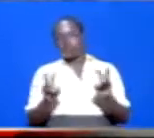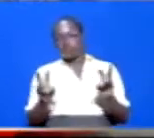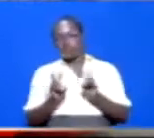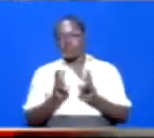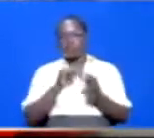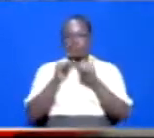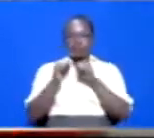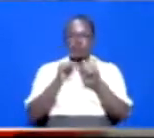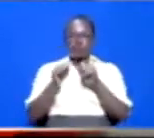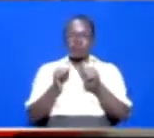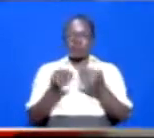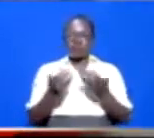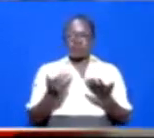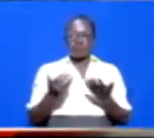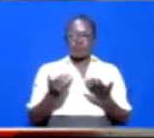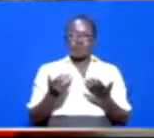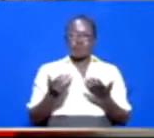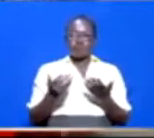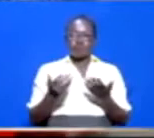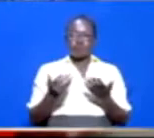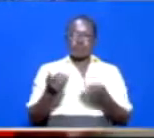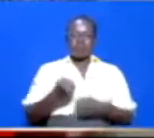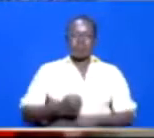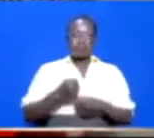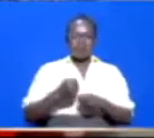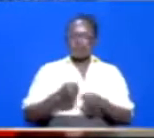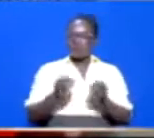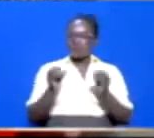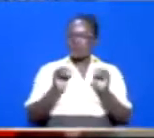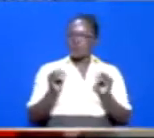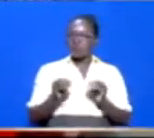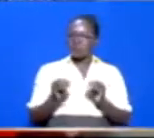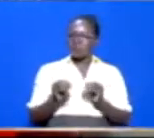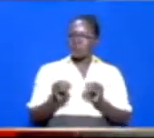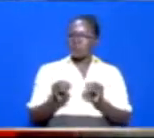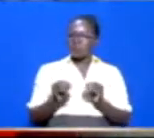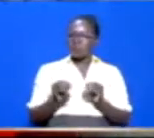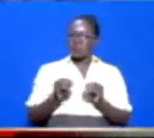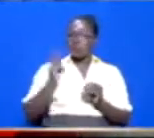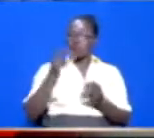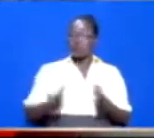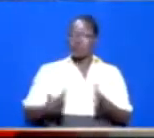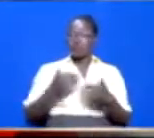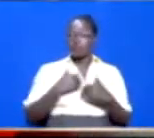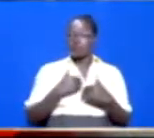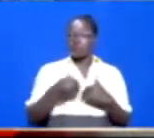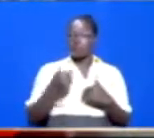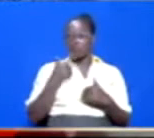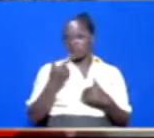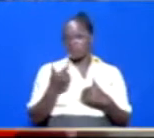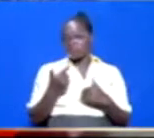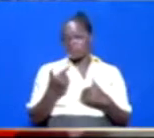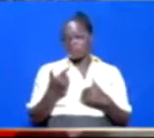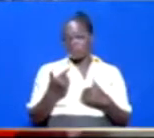zimekuwa zikienda, uh-huh. sio a lot of confidence wa Kenya wako nayo katika ile process. Kuna wale ambayo watasema, na kuna wale